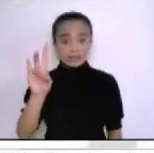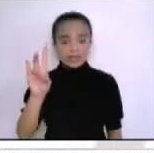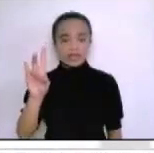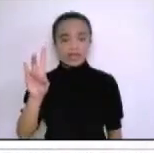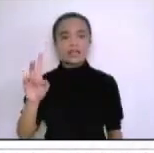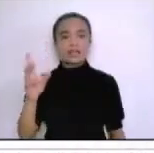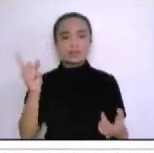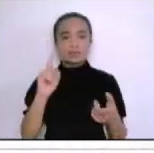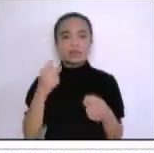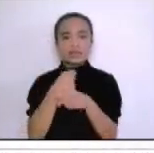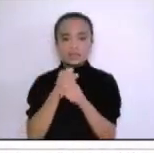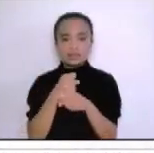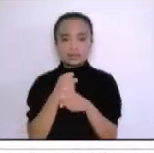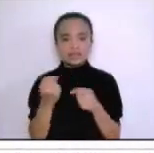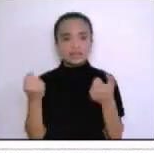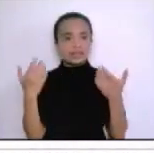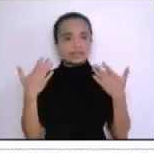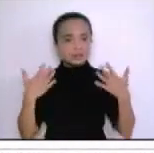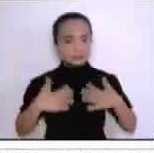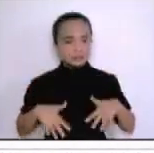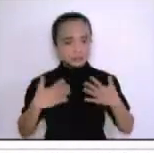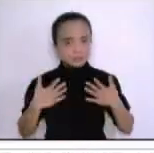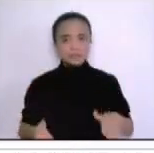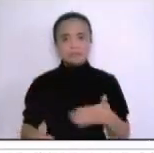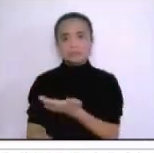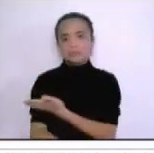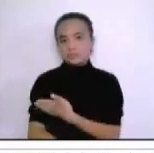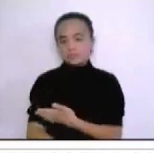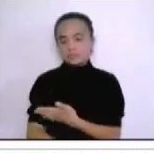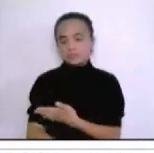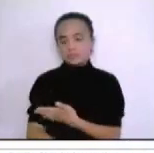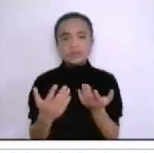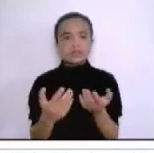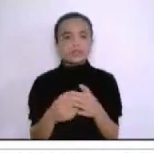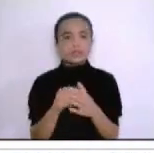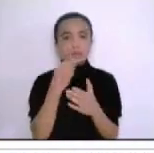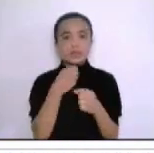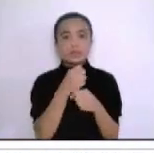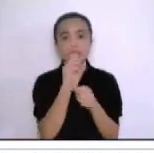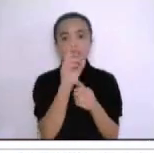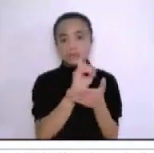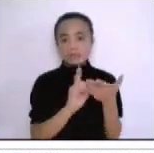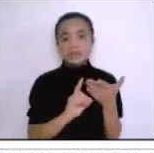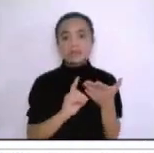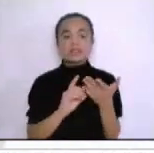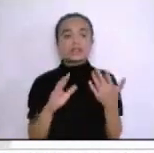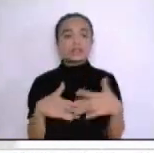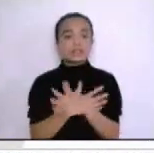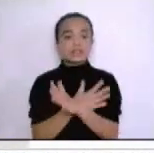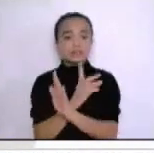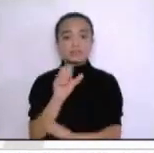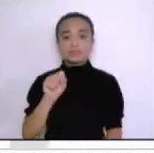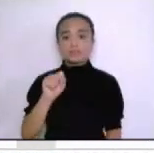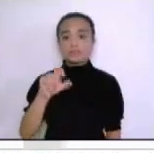mga bestida, ng mga blouse at pants sa Davao-based designer na si Silverio. Ito rin ang taon